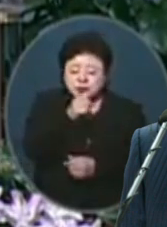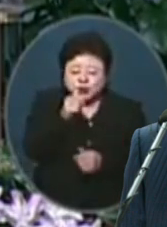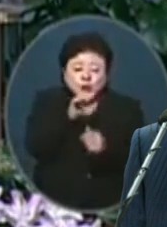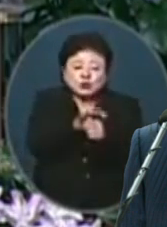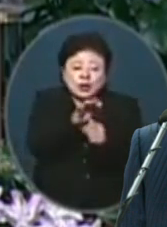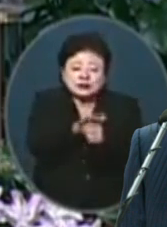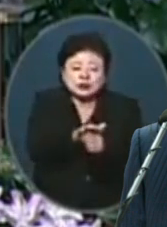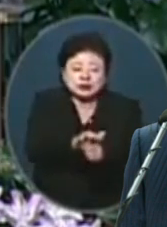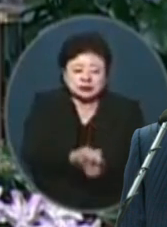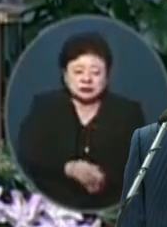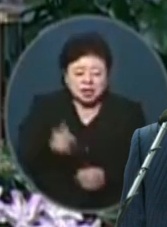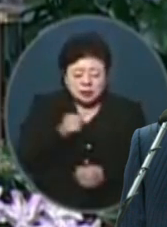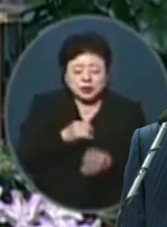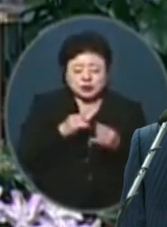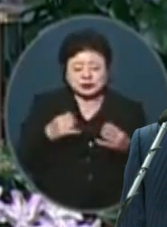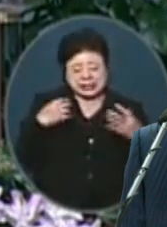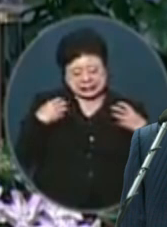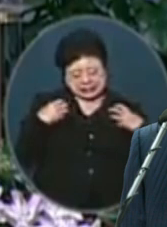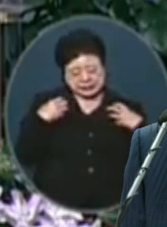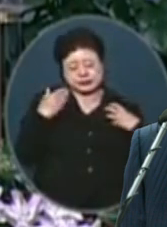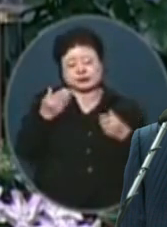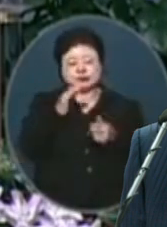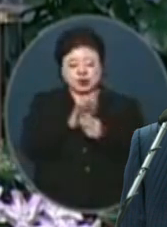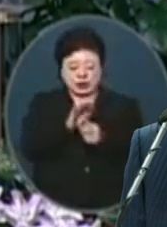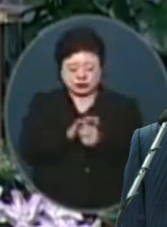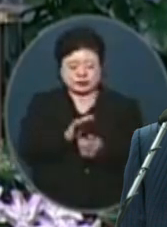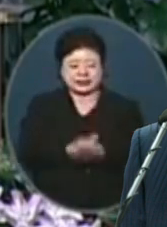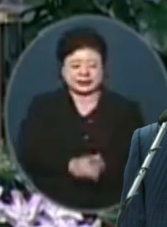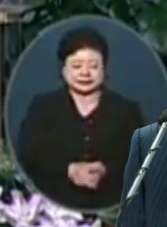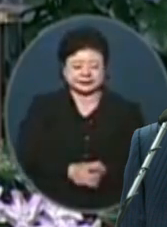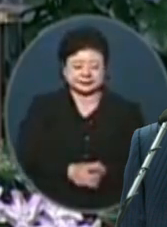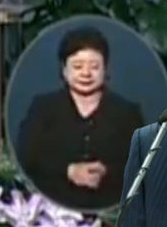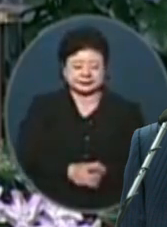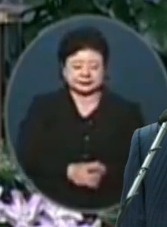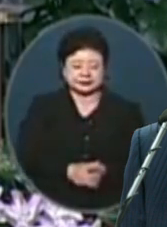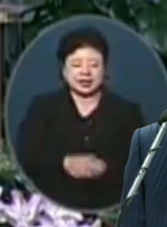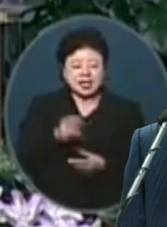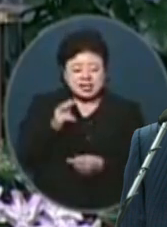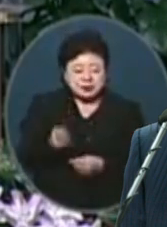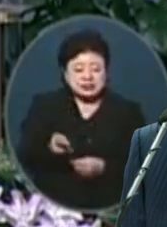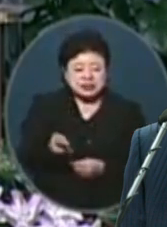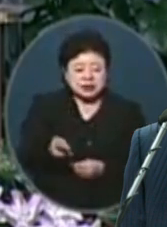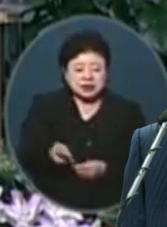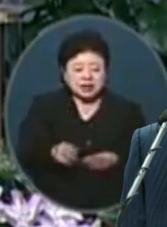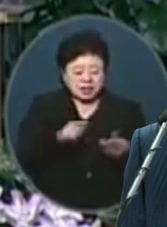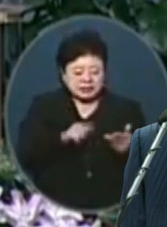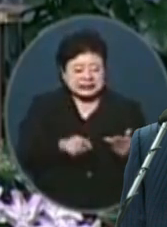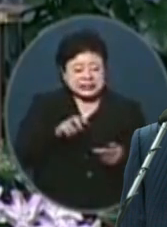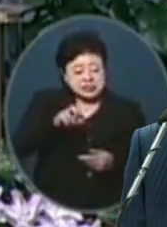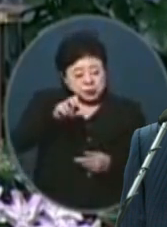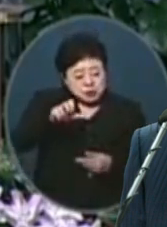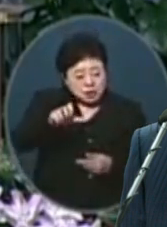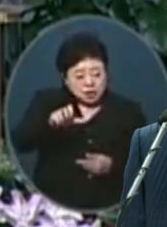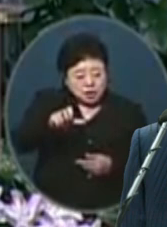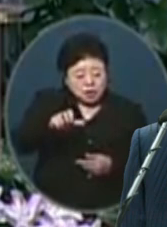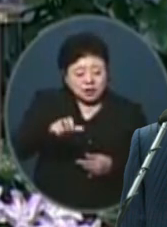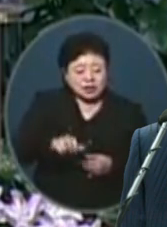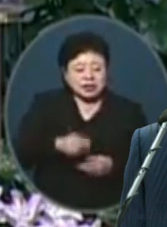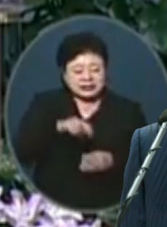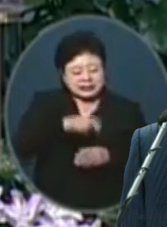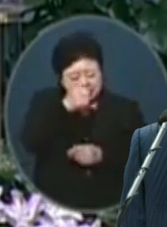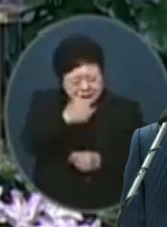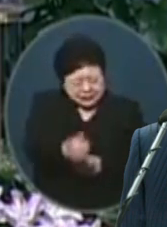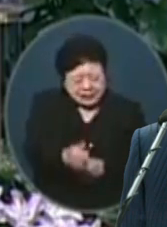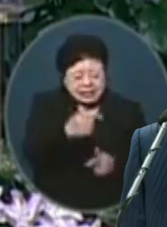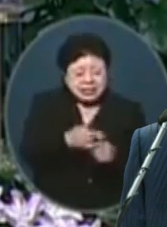주는 변호사 역사를 해 주시는 것입니다. 히브리서 7장 25절에